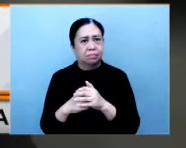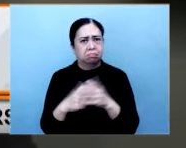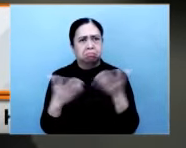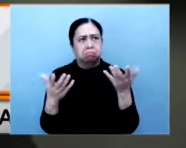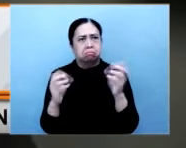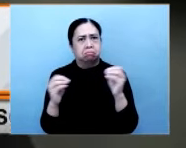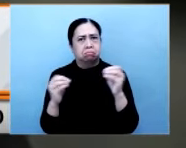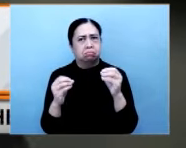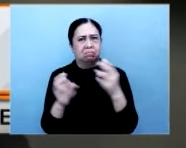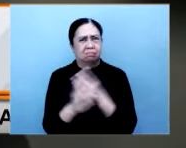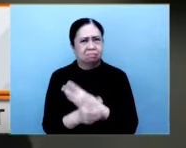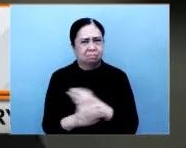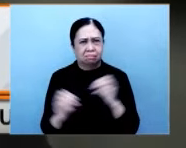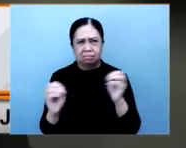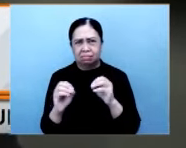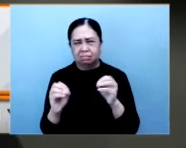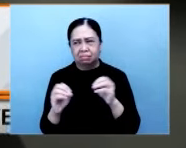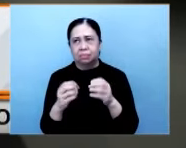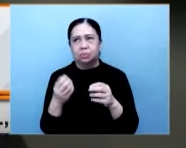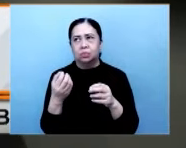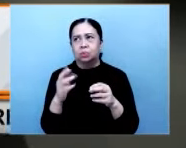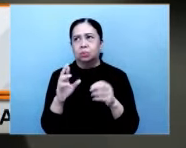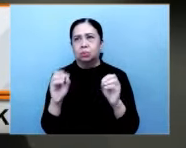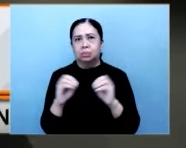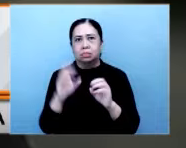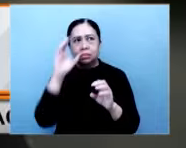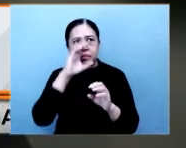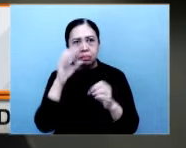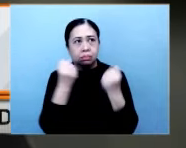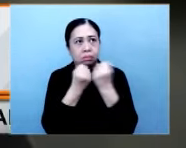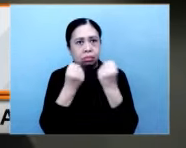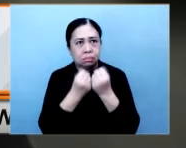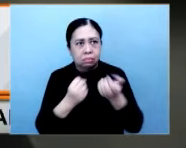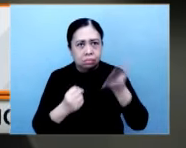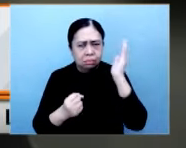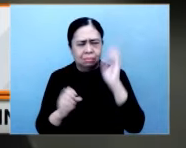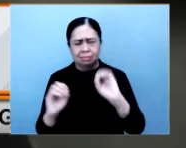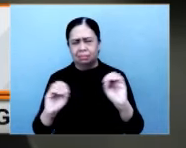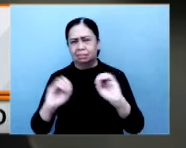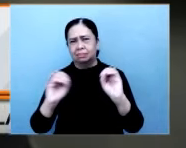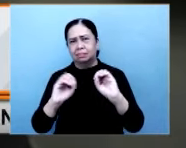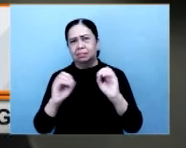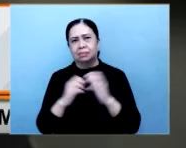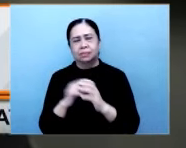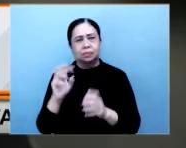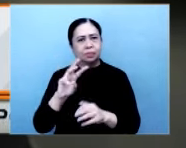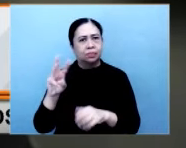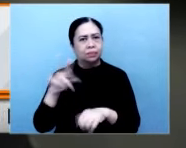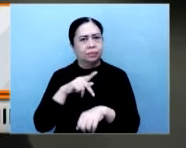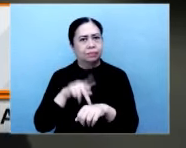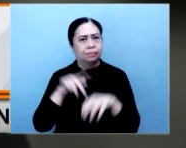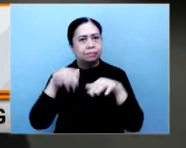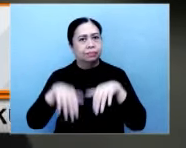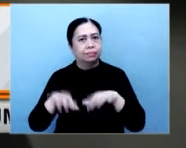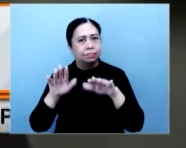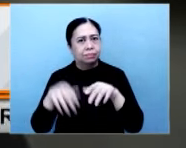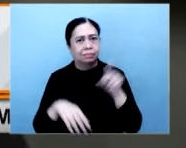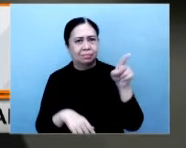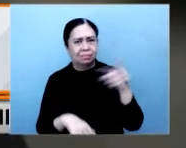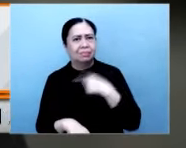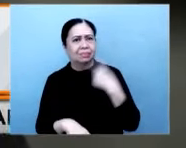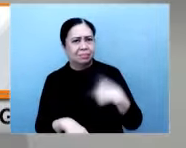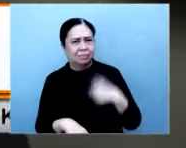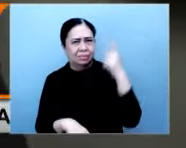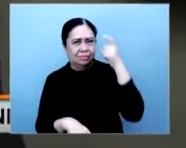nagpapalala ng tensyon, wala naman naghahanap ng away sa West Philippine Sea kundi ang Chinese